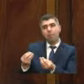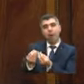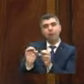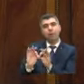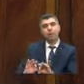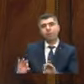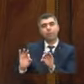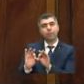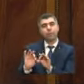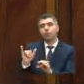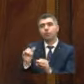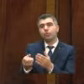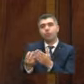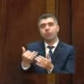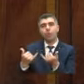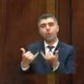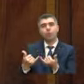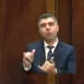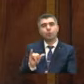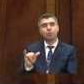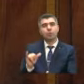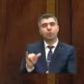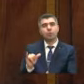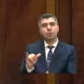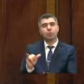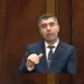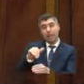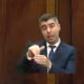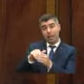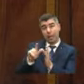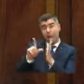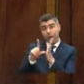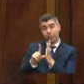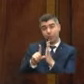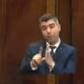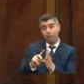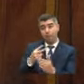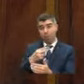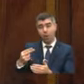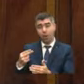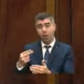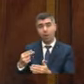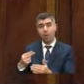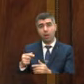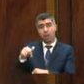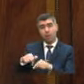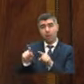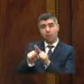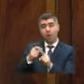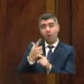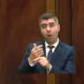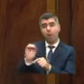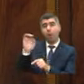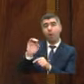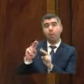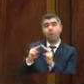اليوم؟ أشنو الجديد اليوم؟ الدستور لا يمنع، كاين شي دولة ديمقراطية غربية ما فيهاش تكنوقراط؟ قولوا